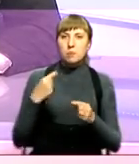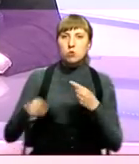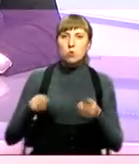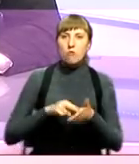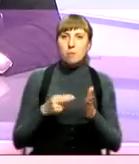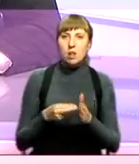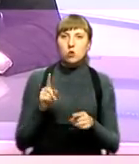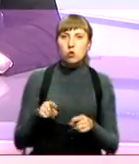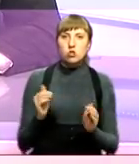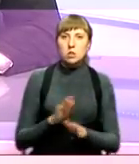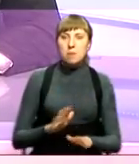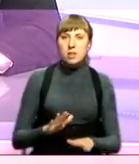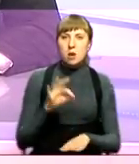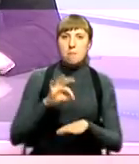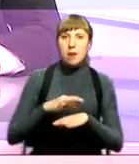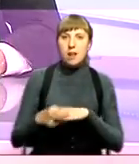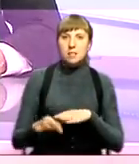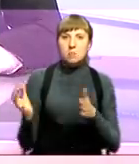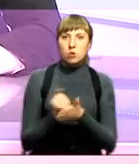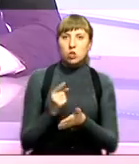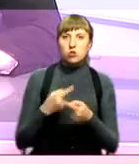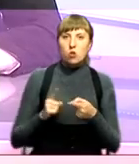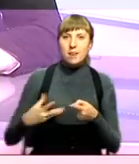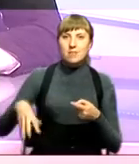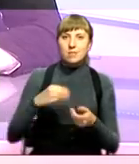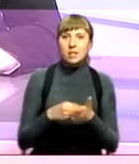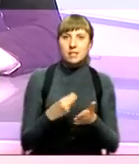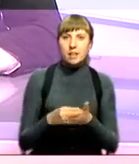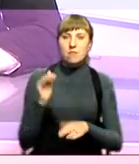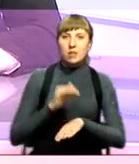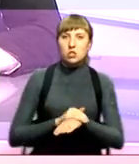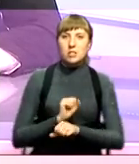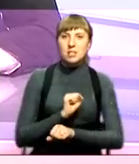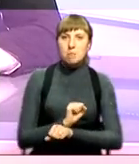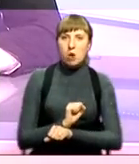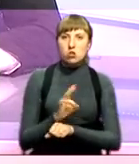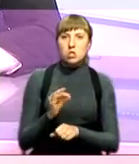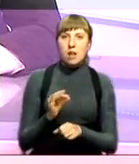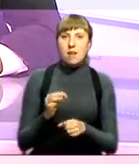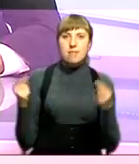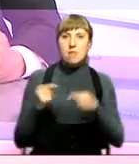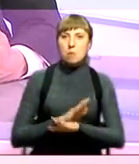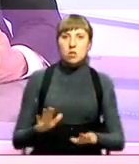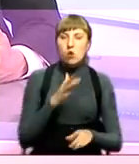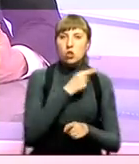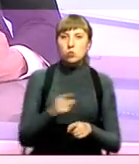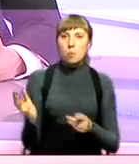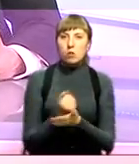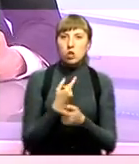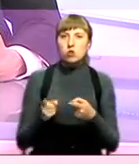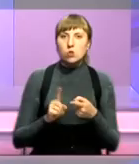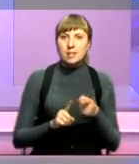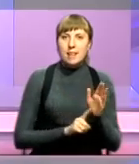менее болезненная. Получается, что эти все средства фактически заморожены на неопределенный срок. То есть получается, что с этого